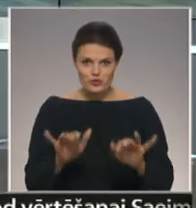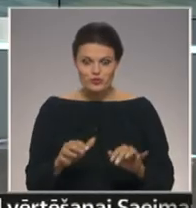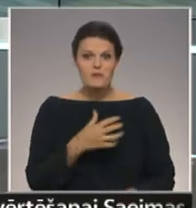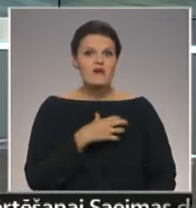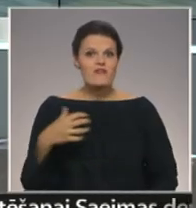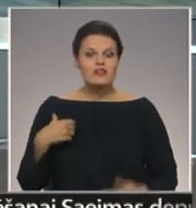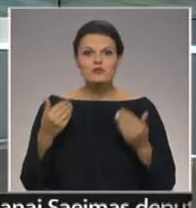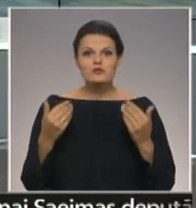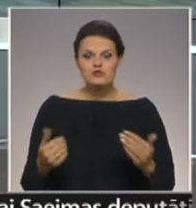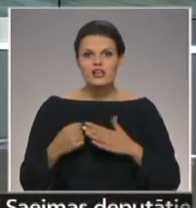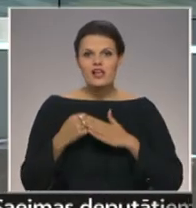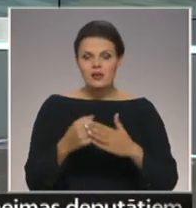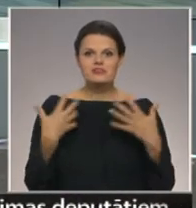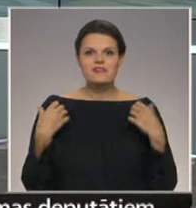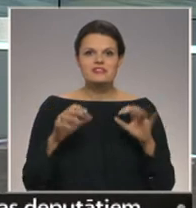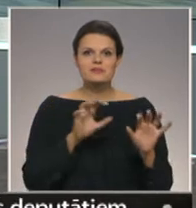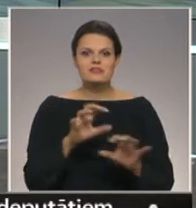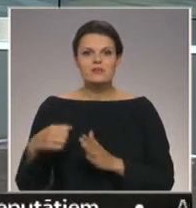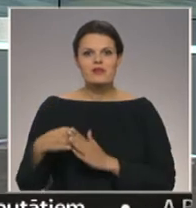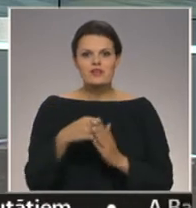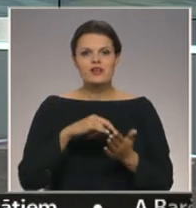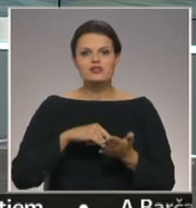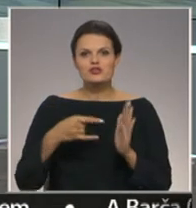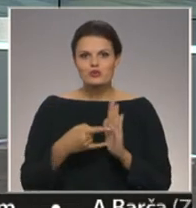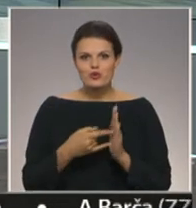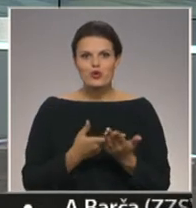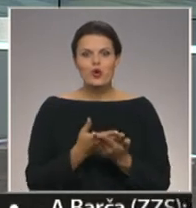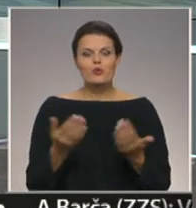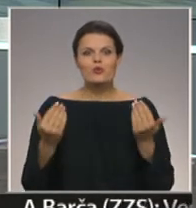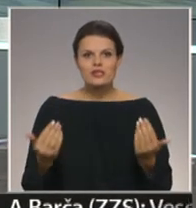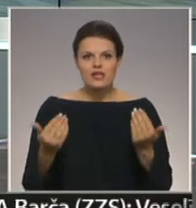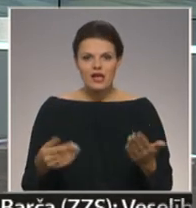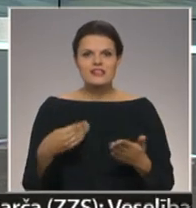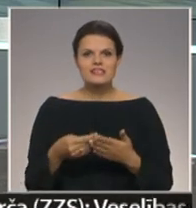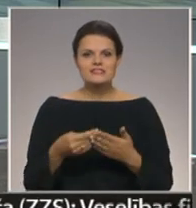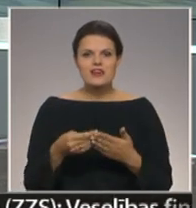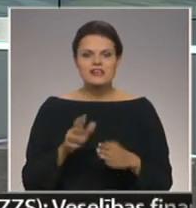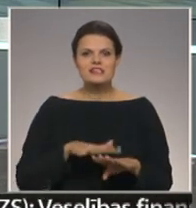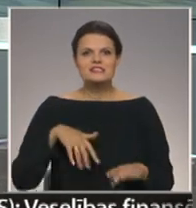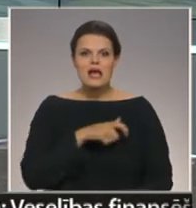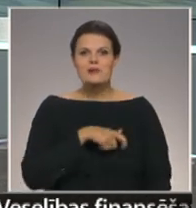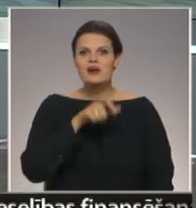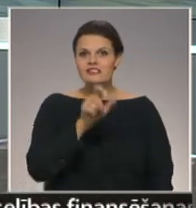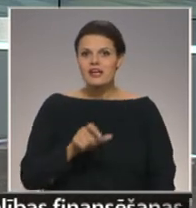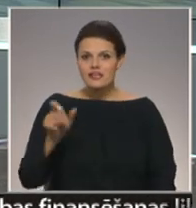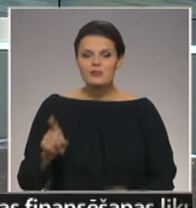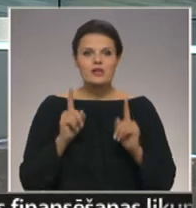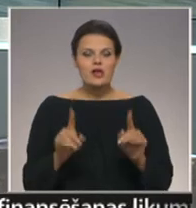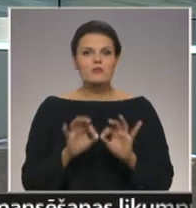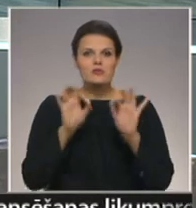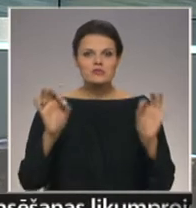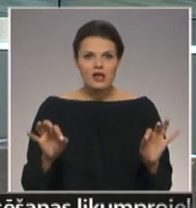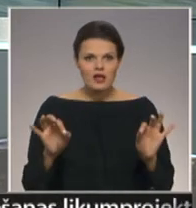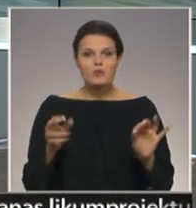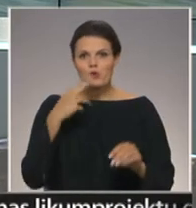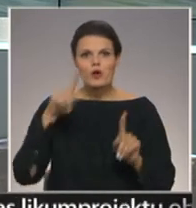Valdība šodien atbalstījusi veselības aprūpes finansēšanas likumprojektu, kuru tagad vērtē Saeimas deputāti un kuram būtu jāstājas spēkā